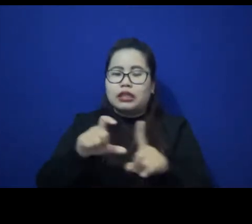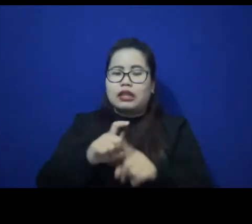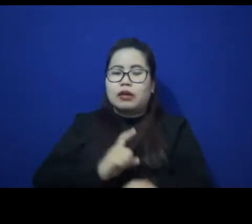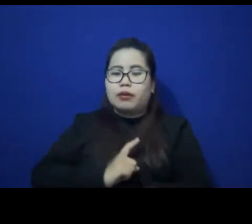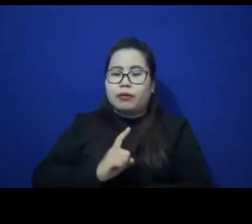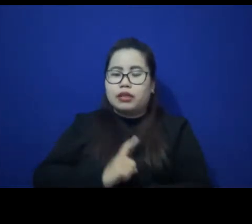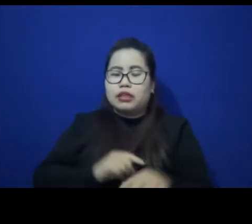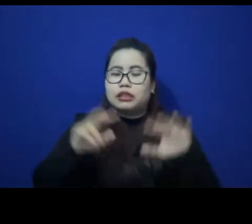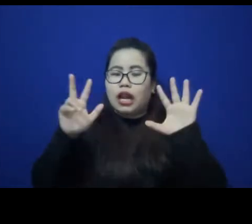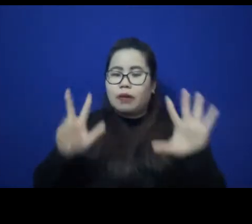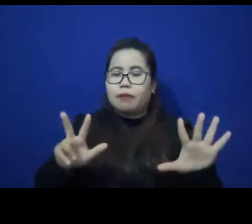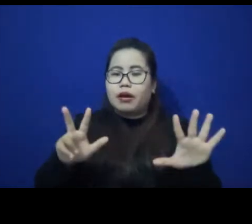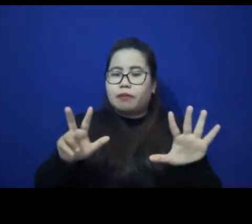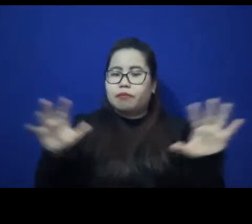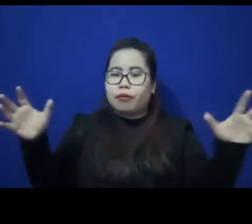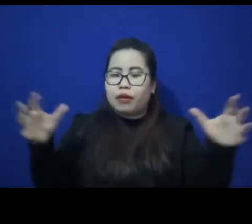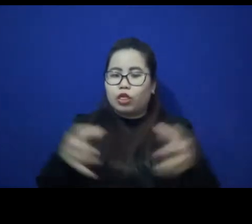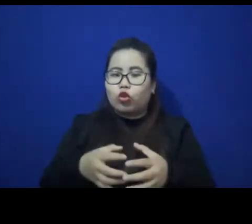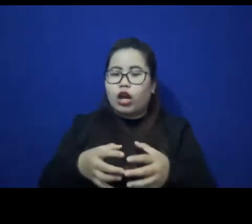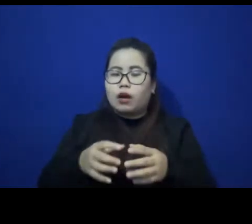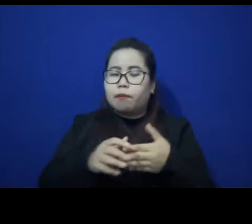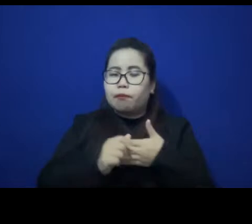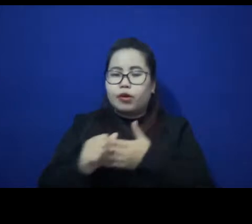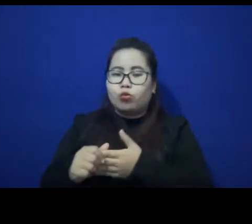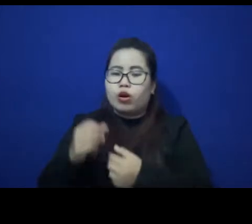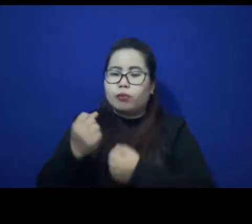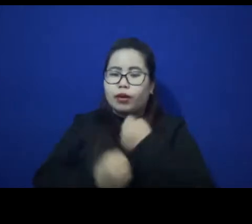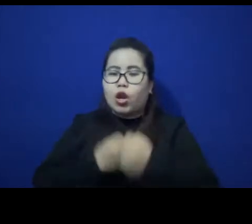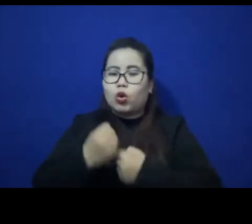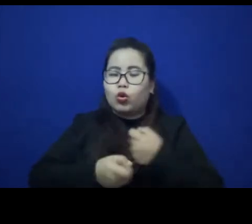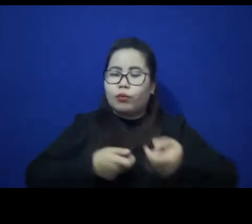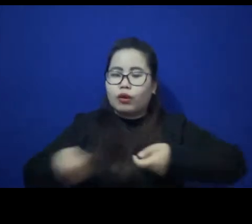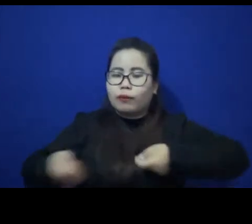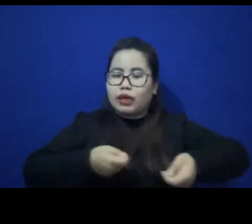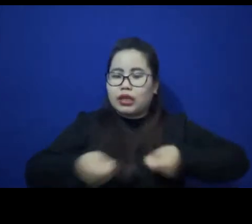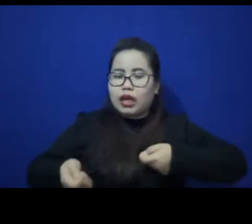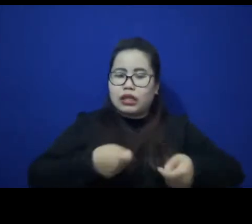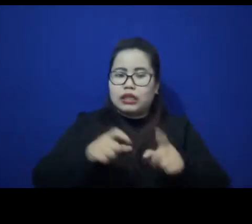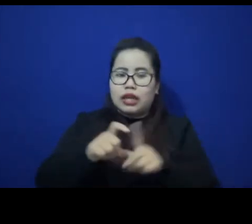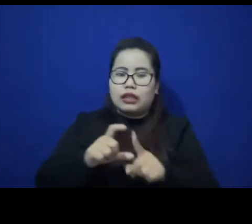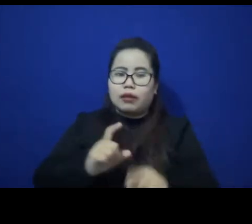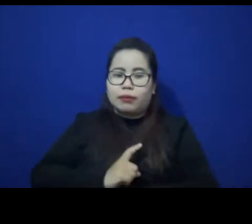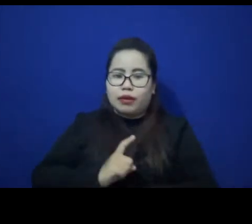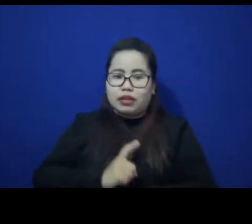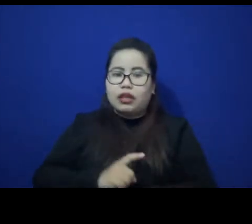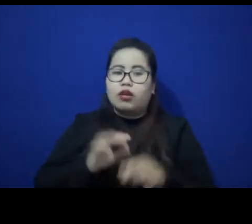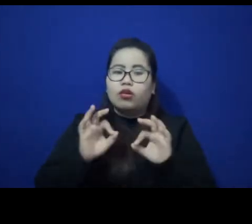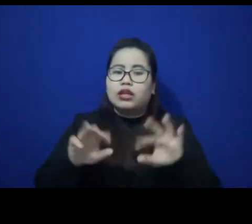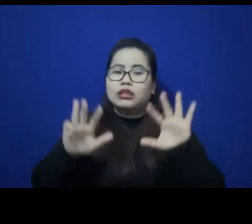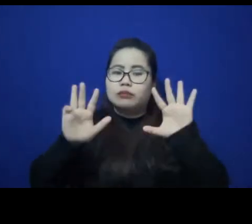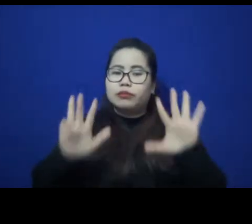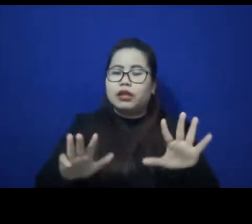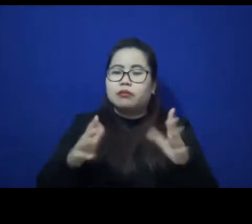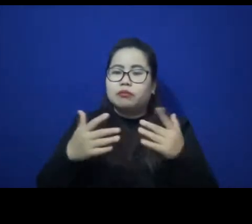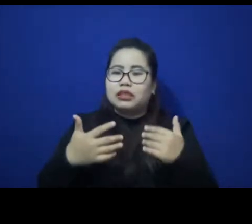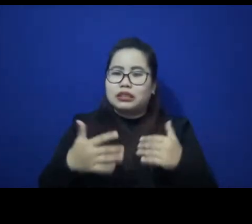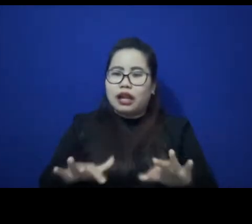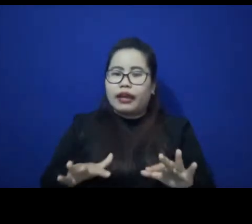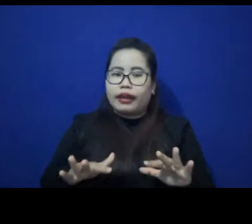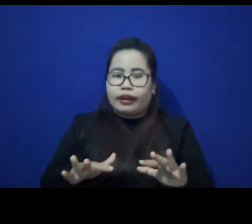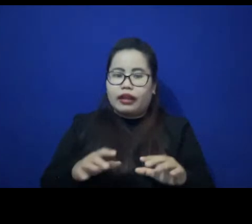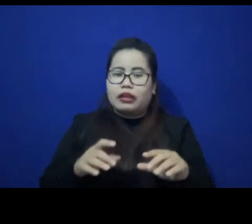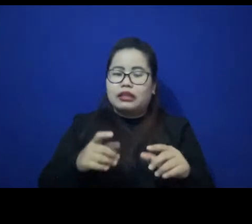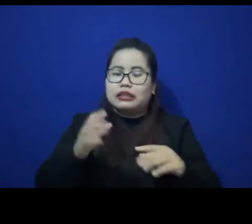yang ke-8 pembentukan pedoman perilaku pengendali data pribadi nah yang ke-9 penyelesaian penyelesaian